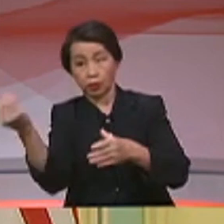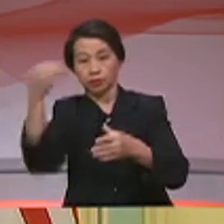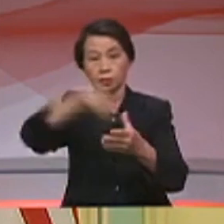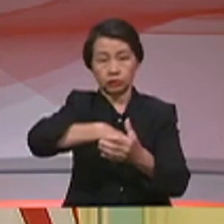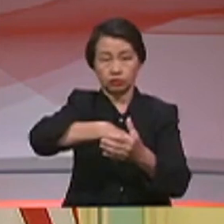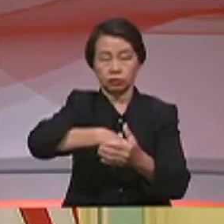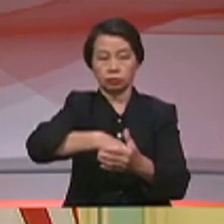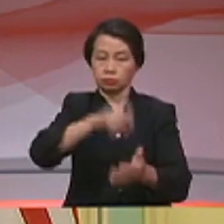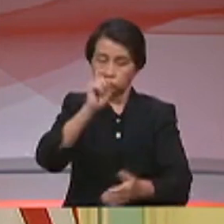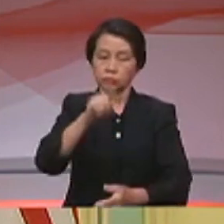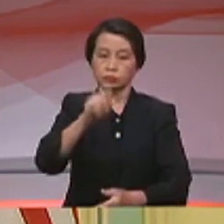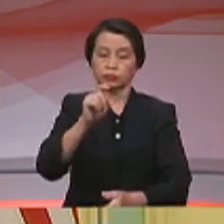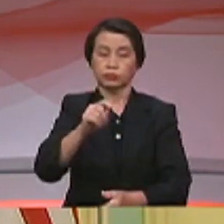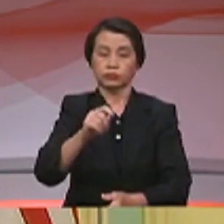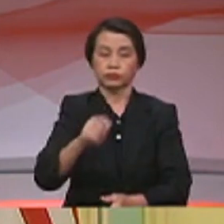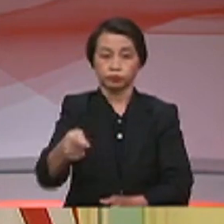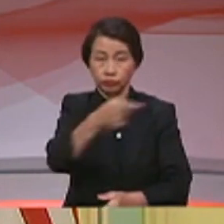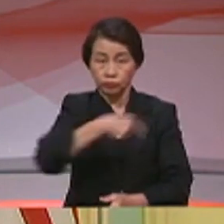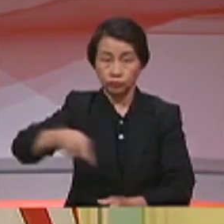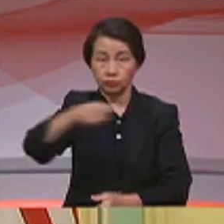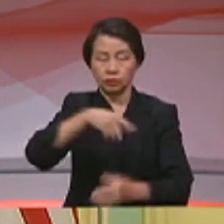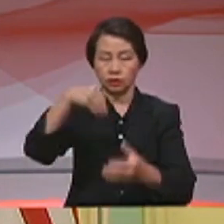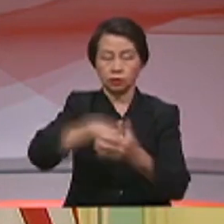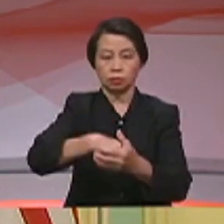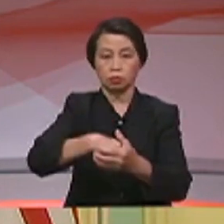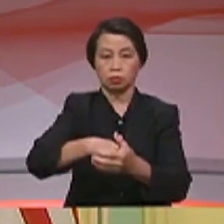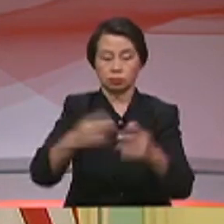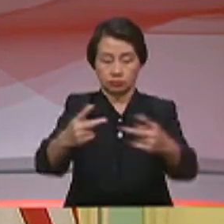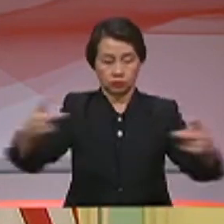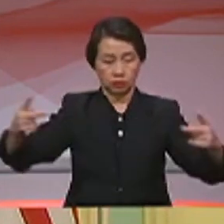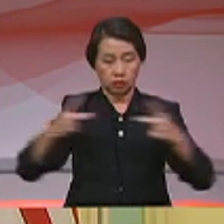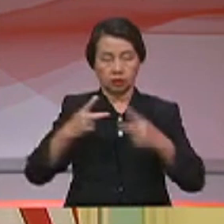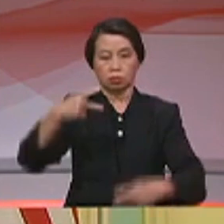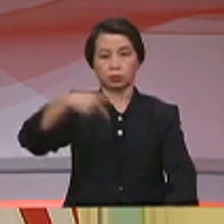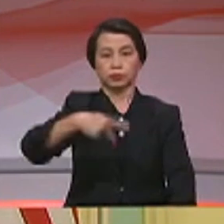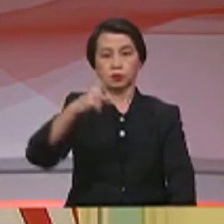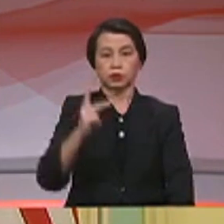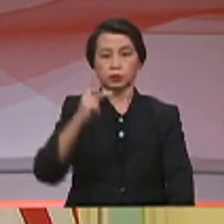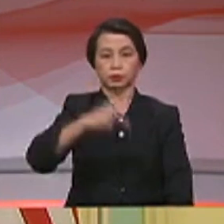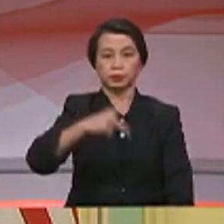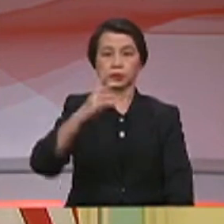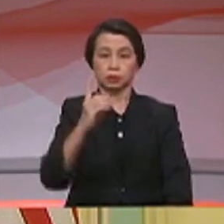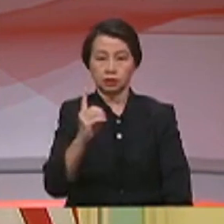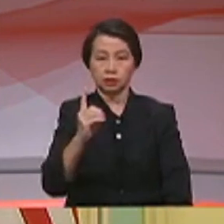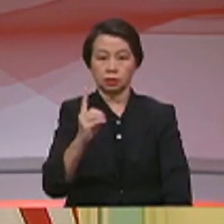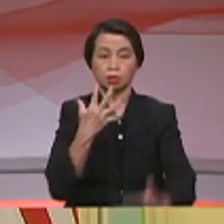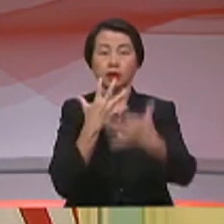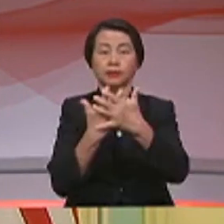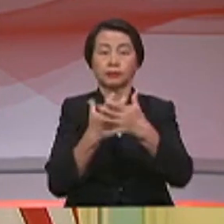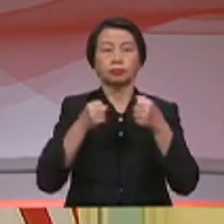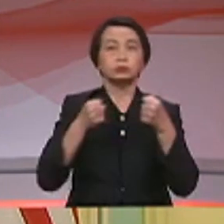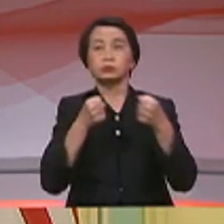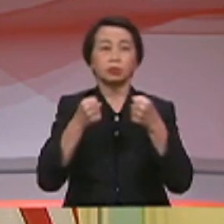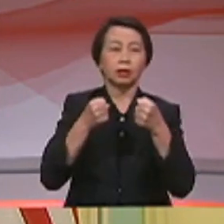juga dikenakan iaitu mereka yang berada dalam kawasan PKPD penjara ini